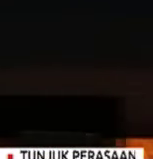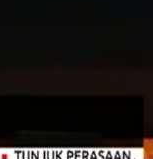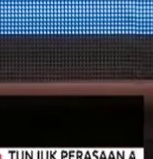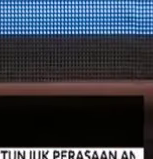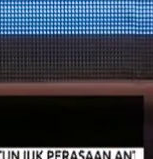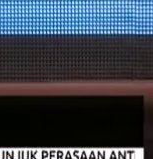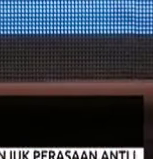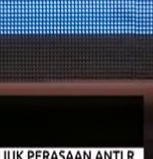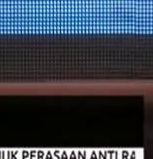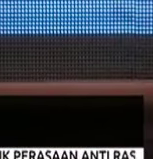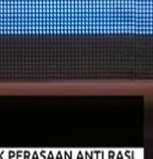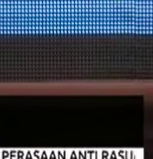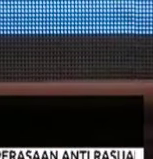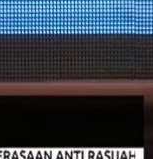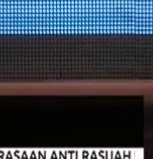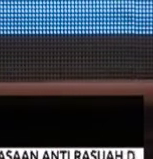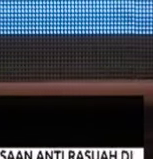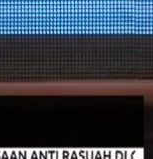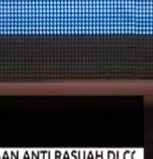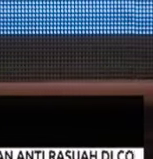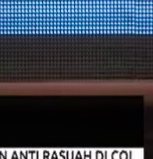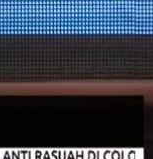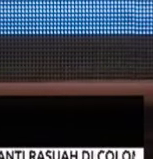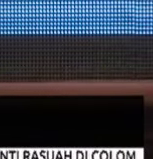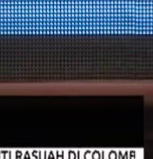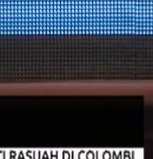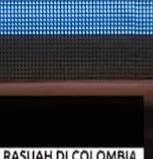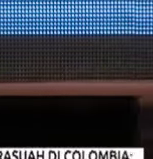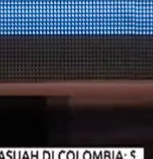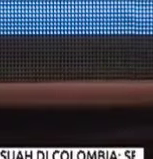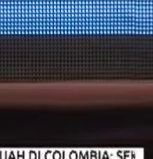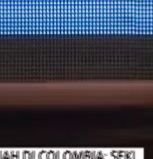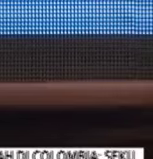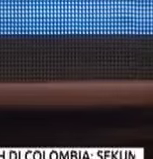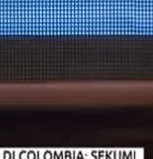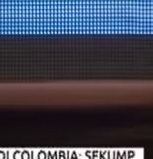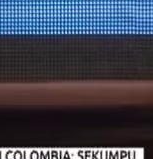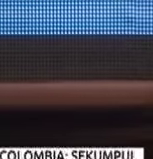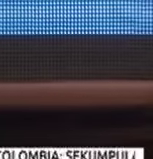Sempurnakan tugas sebelum peralihan kuasa.